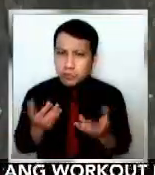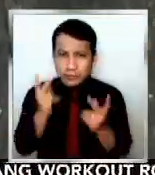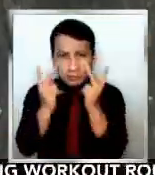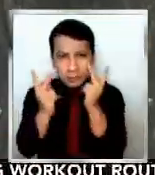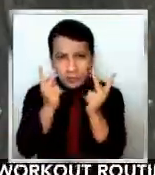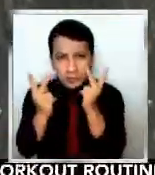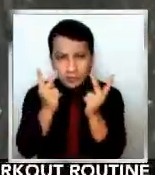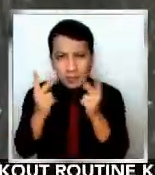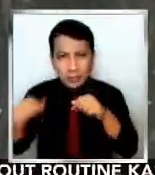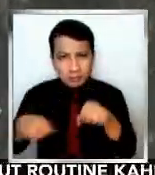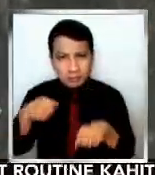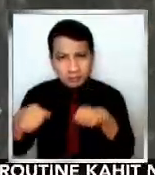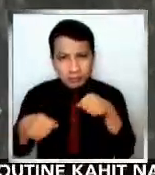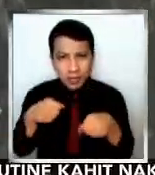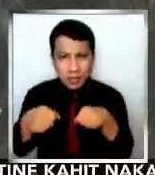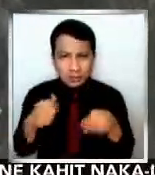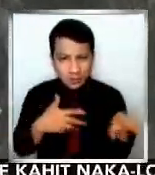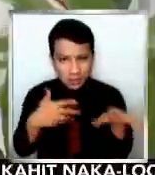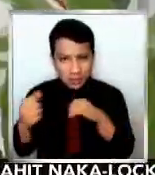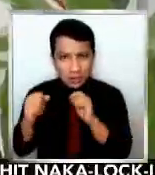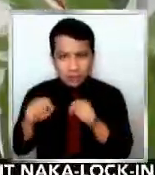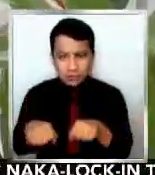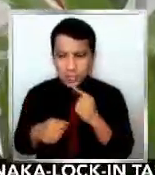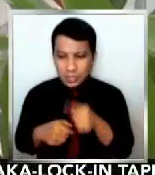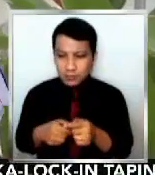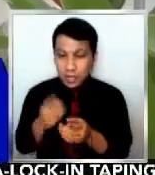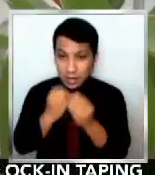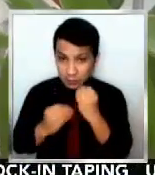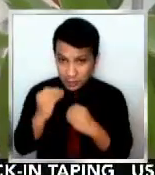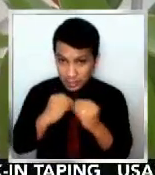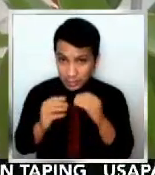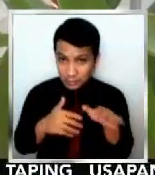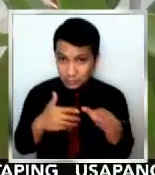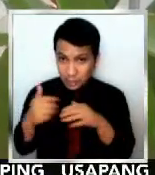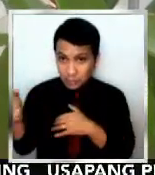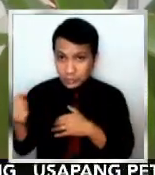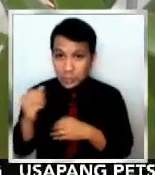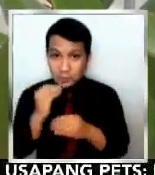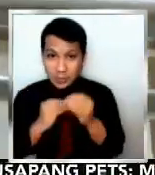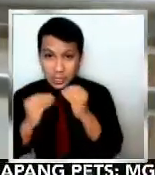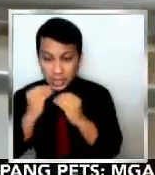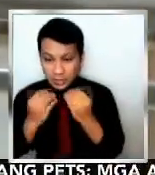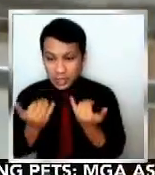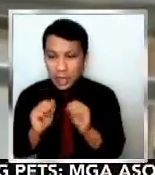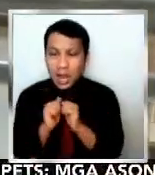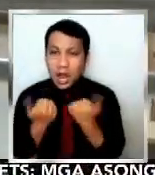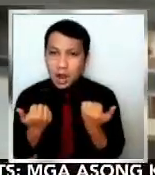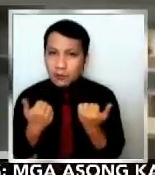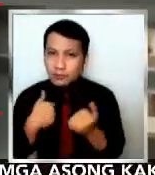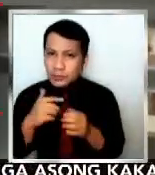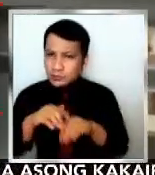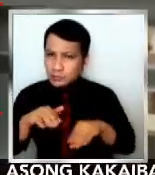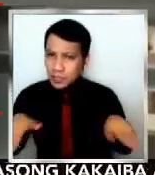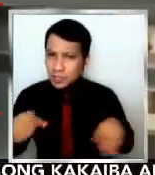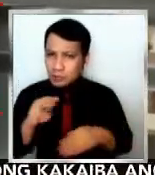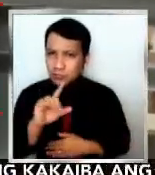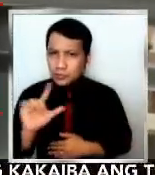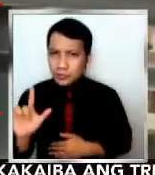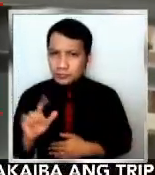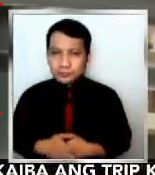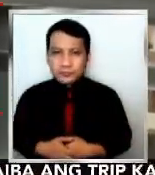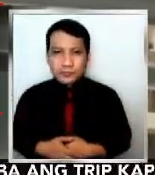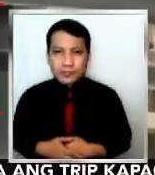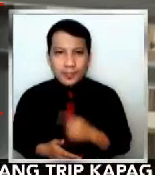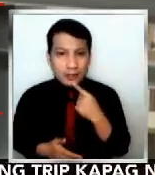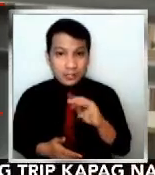trail, outdoor tourist site at outdoor dining ang mga bata. Paano naman kaya sa mga mall? Hindi pa po pwede sa mga mixed